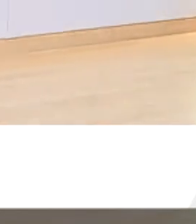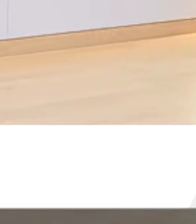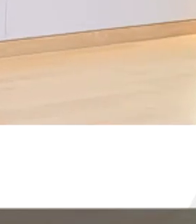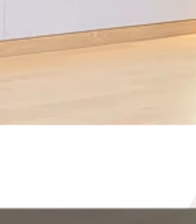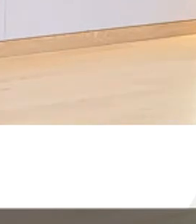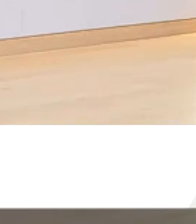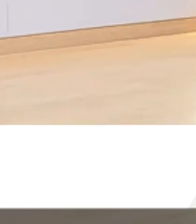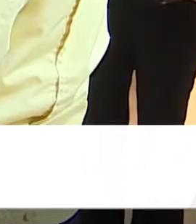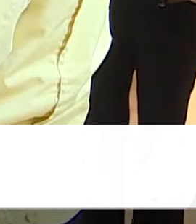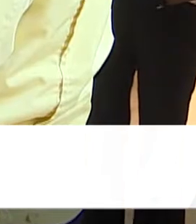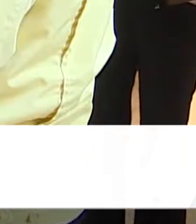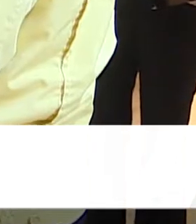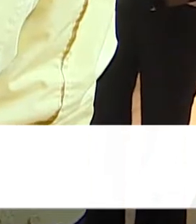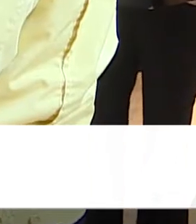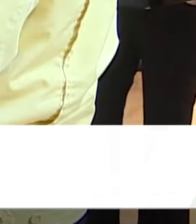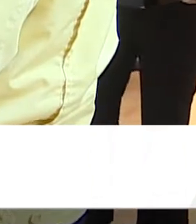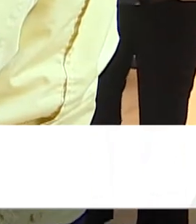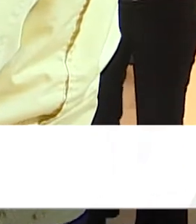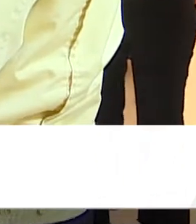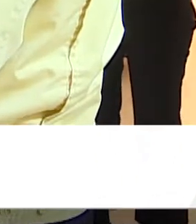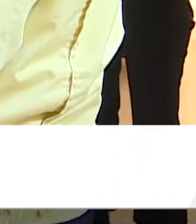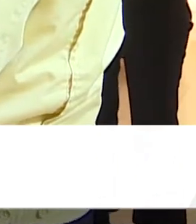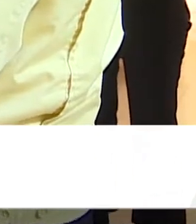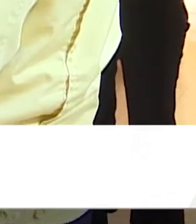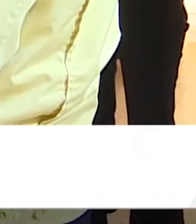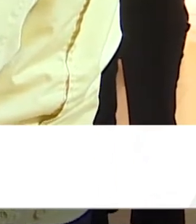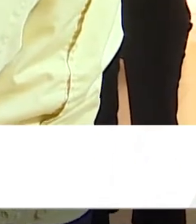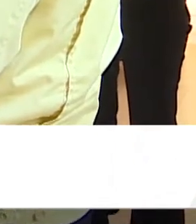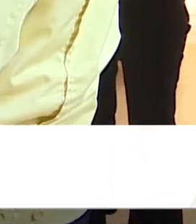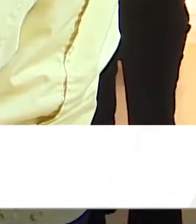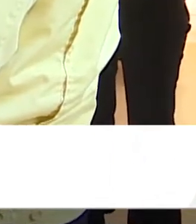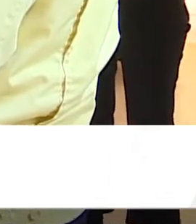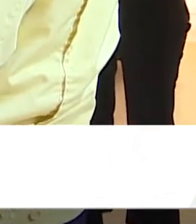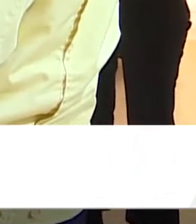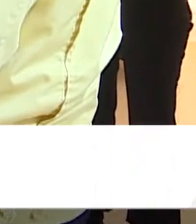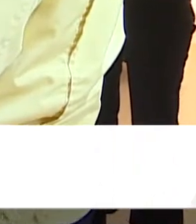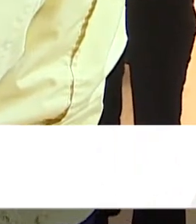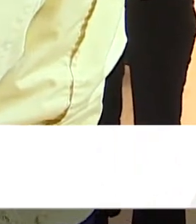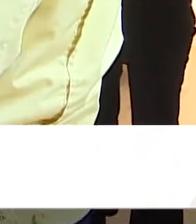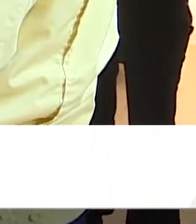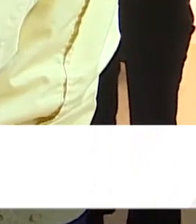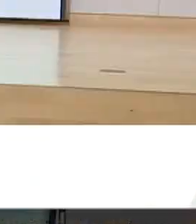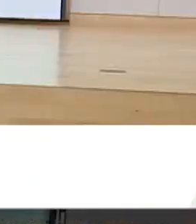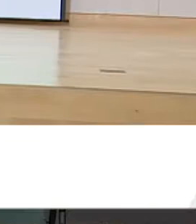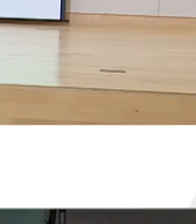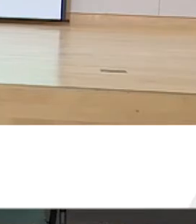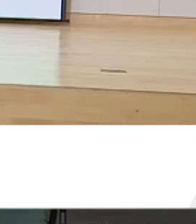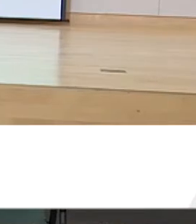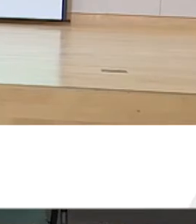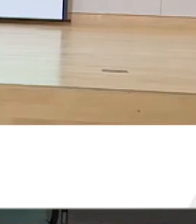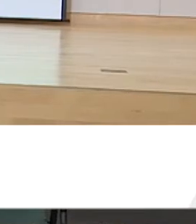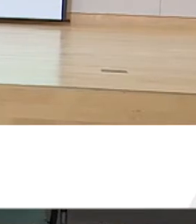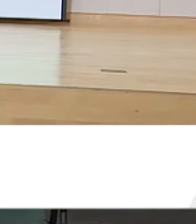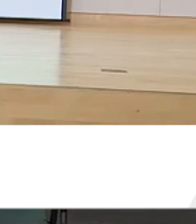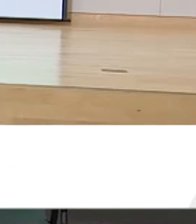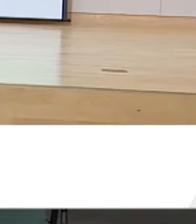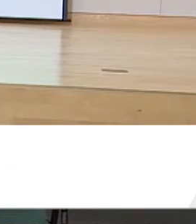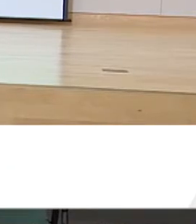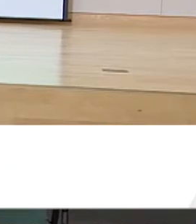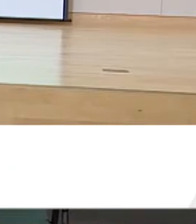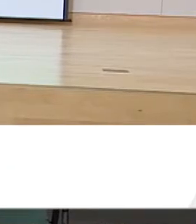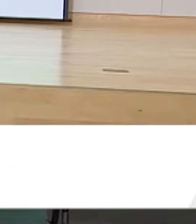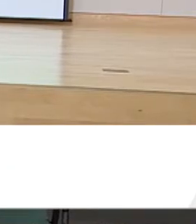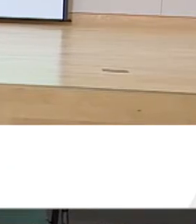보고대회가 열렸습니다. 이날 협의체 유공위원과 우수분과의 표창장이 전달되고 올해